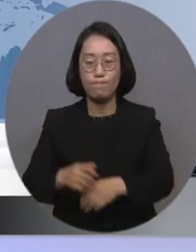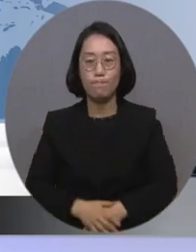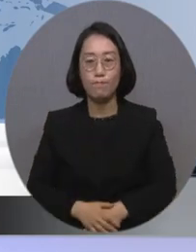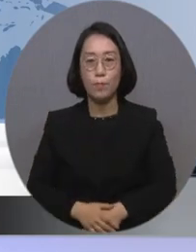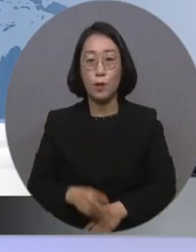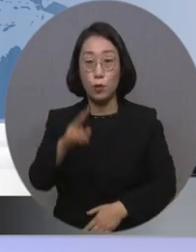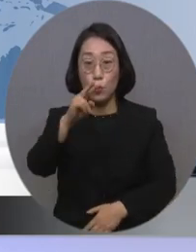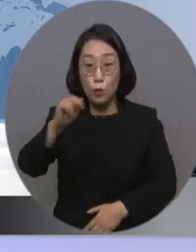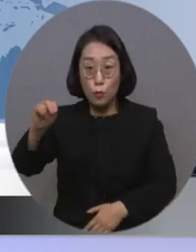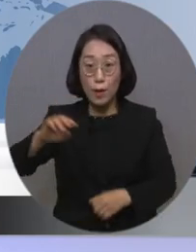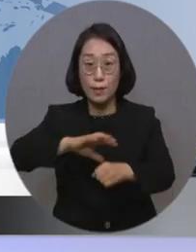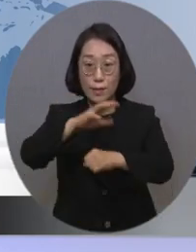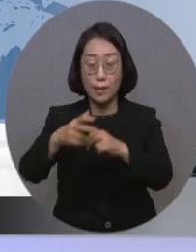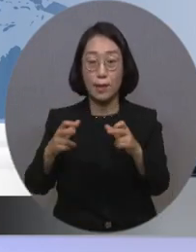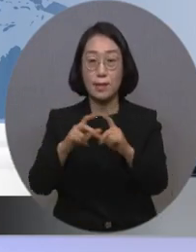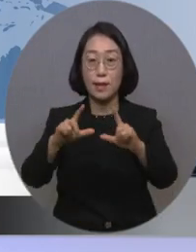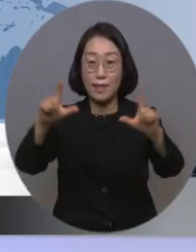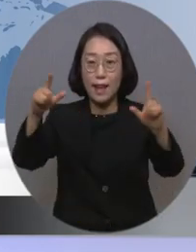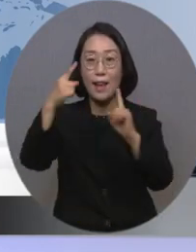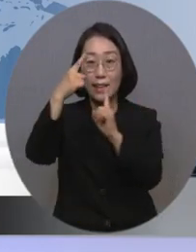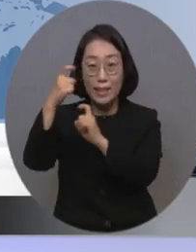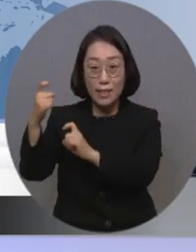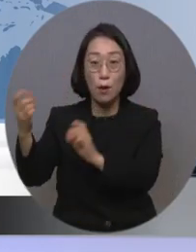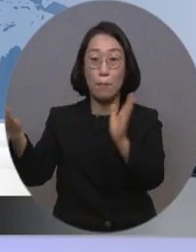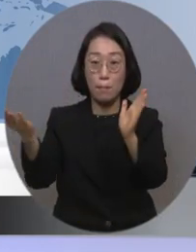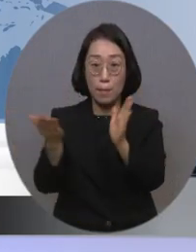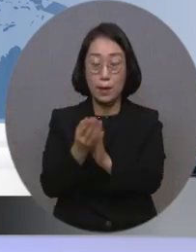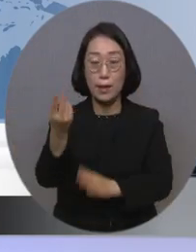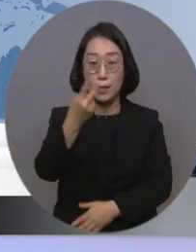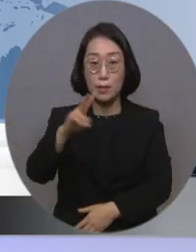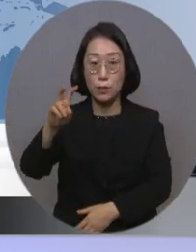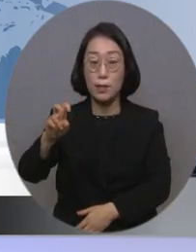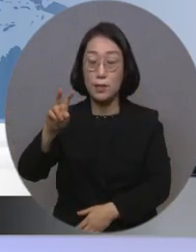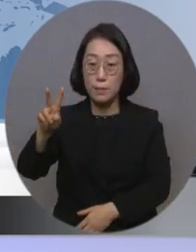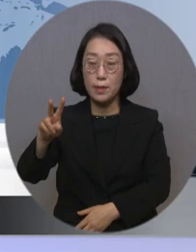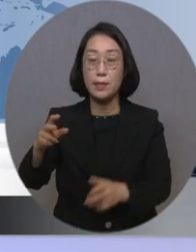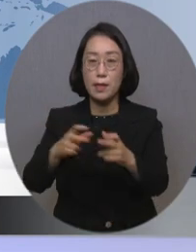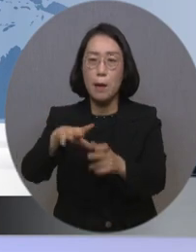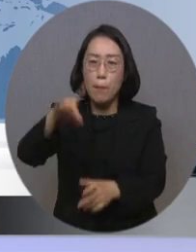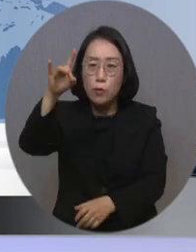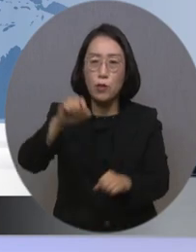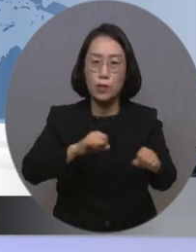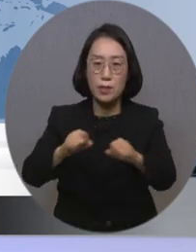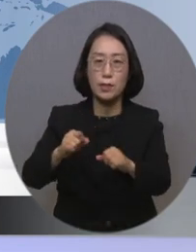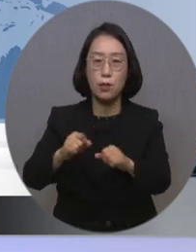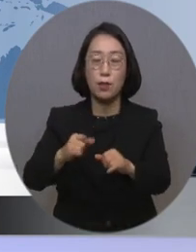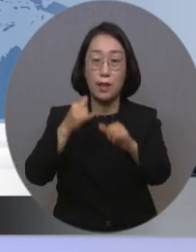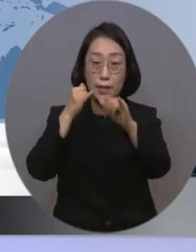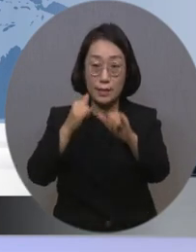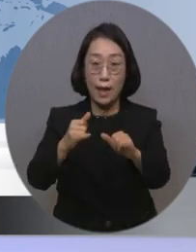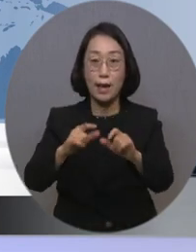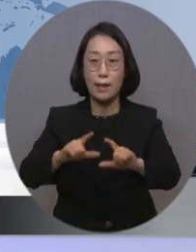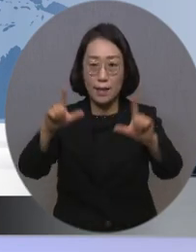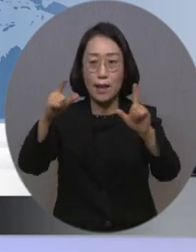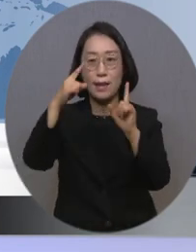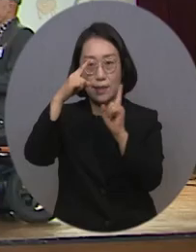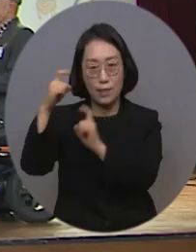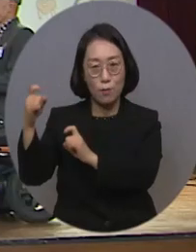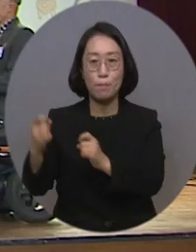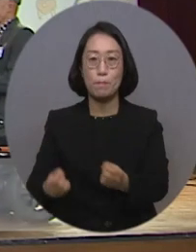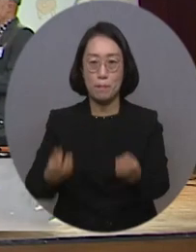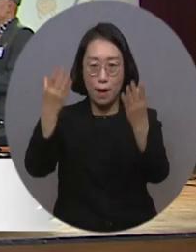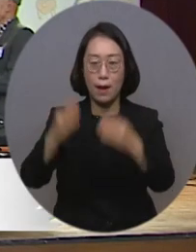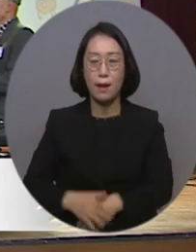유엔이 정한 세계 장애인의 날을 기념하는 2021 장애인 먼저 실천상 시상식이 열렸습니다